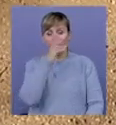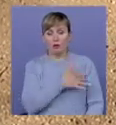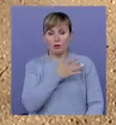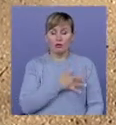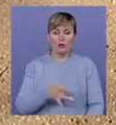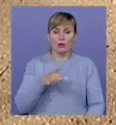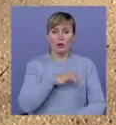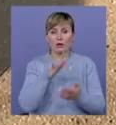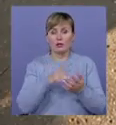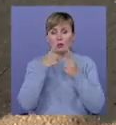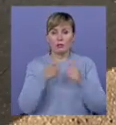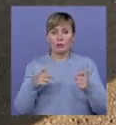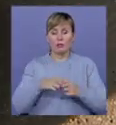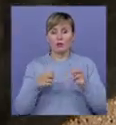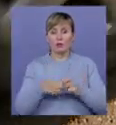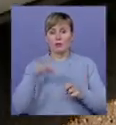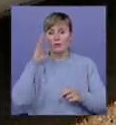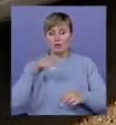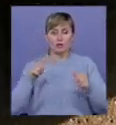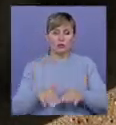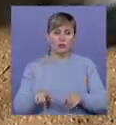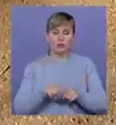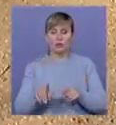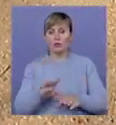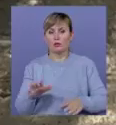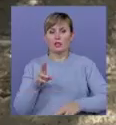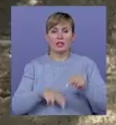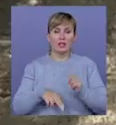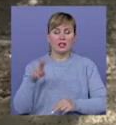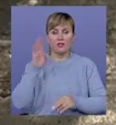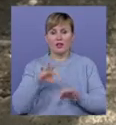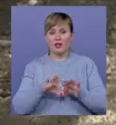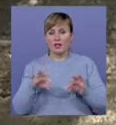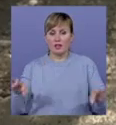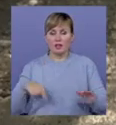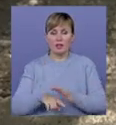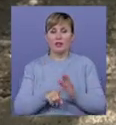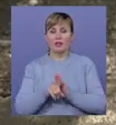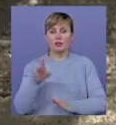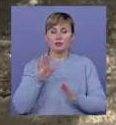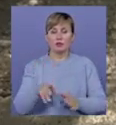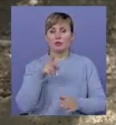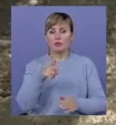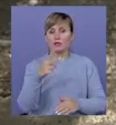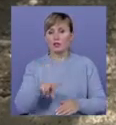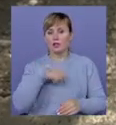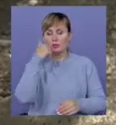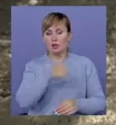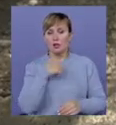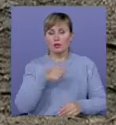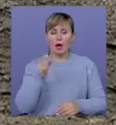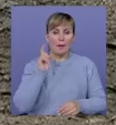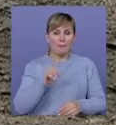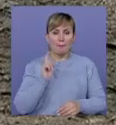службах района сообщили, что проблемы с водой решатся не скоро. Строительство водопроводной сети начнется только в 2020 году. А